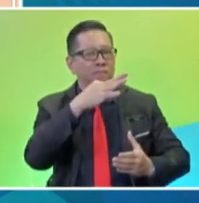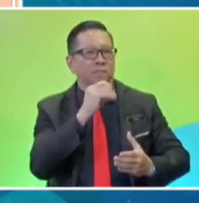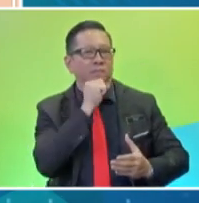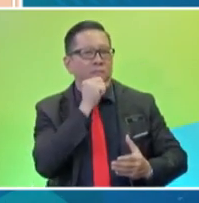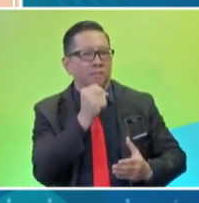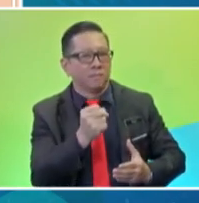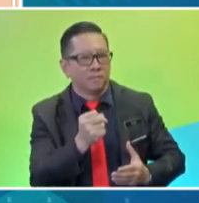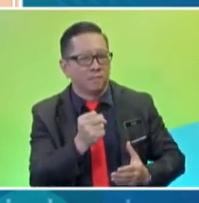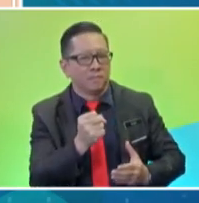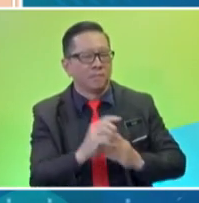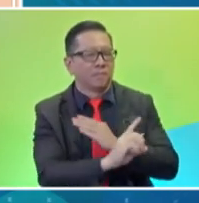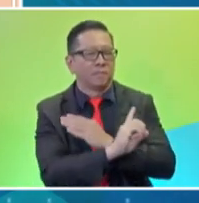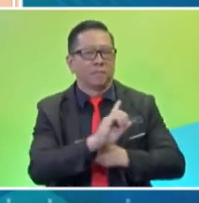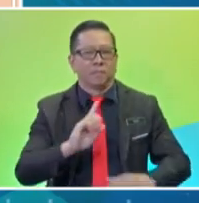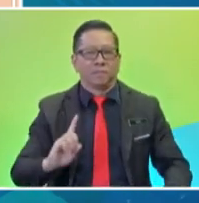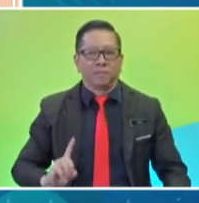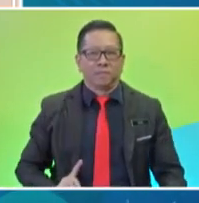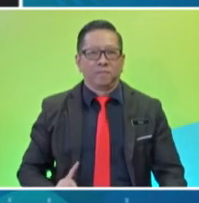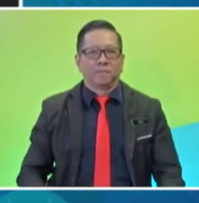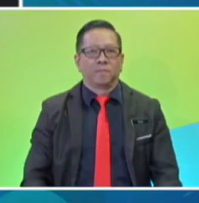warga berdaulat Alhamdulillah